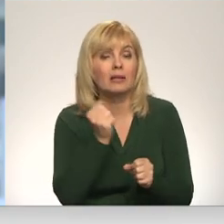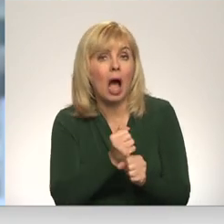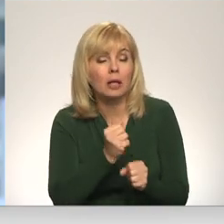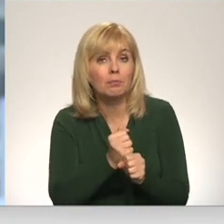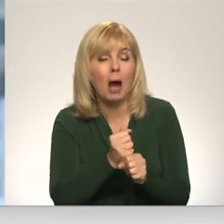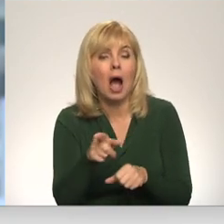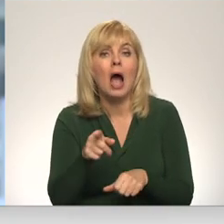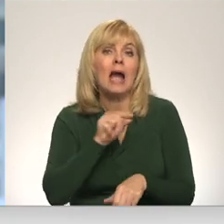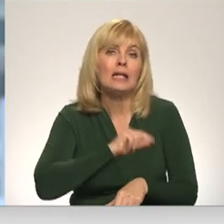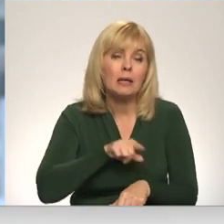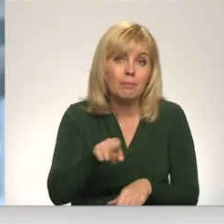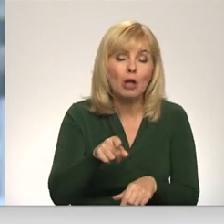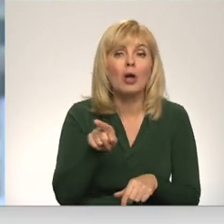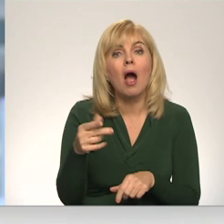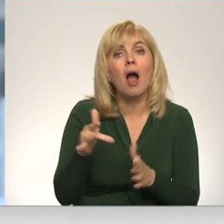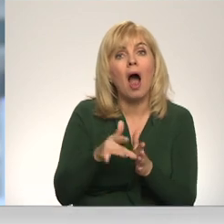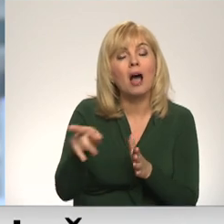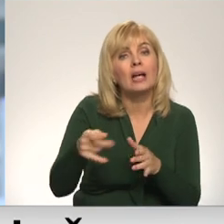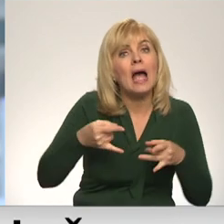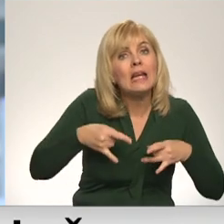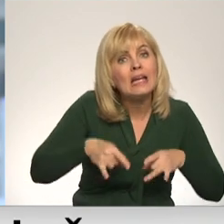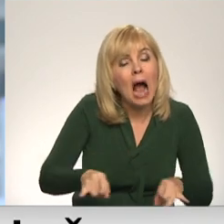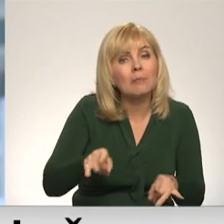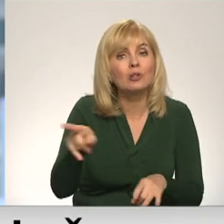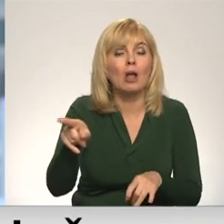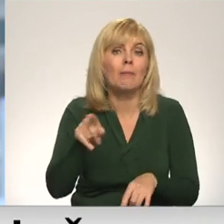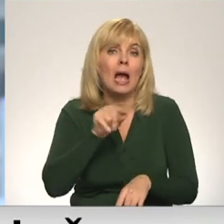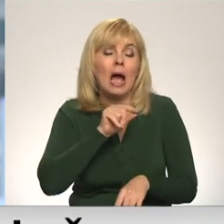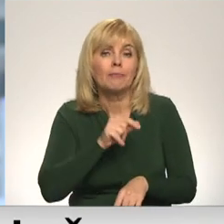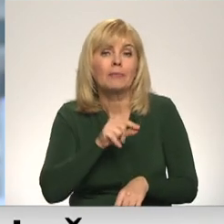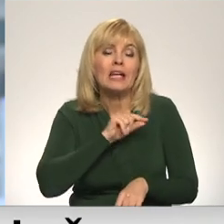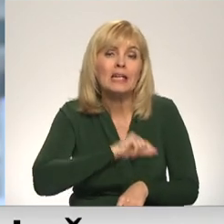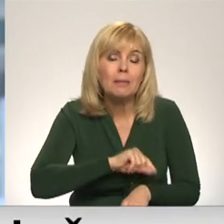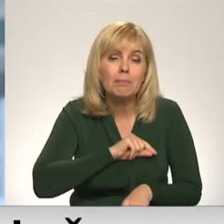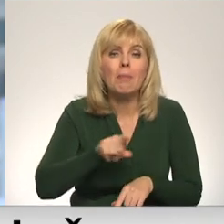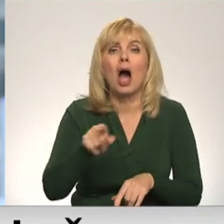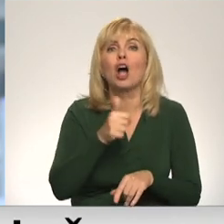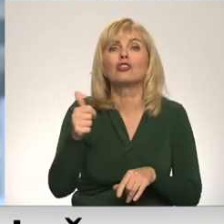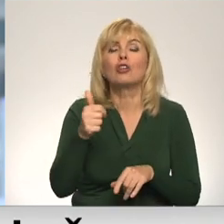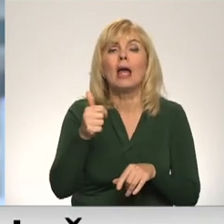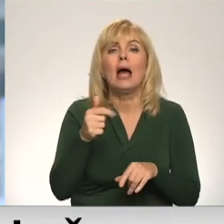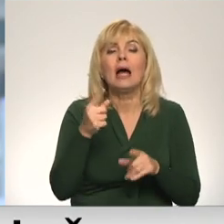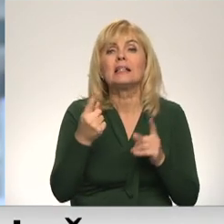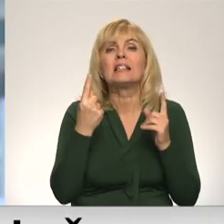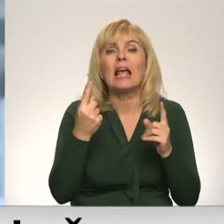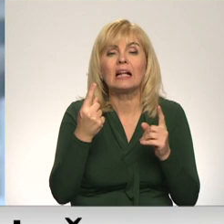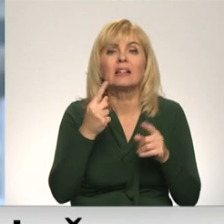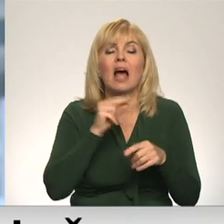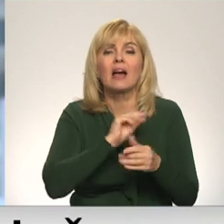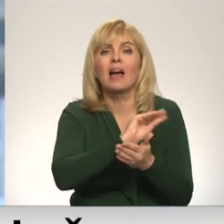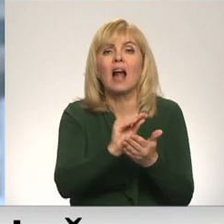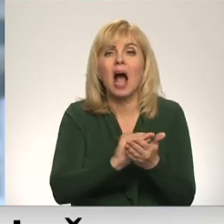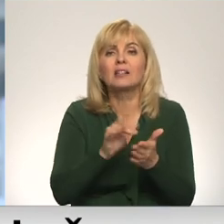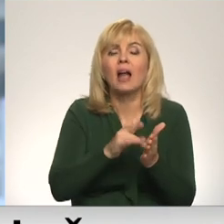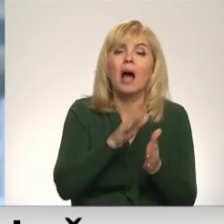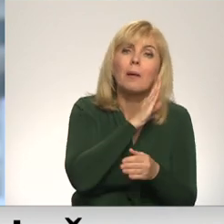suņu iedzimtajām īpašībām, uz viņu cilstrakstiem, kādi vecāki, vecvecāki ir bijuši, vai